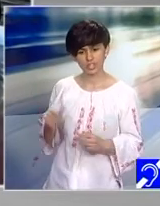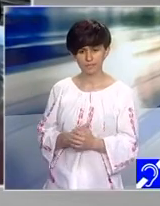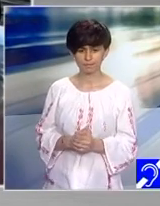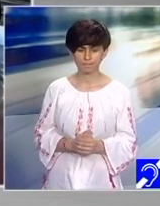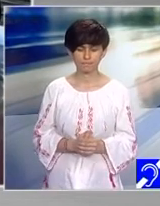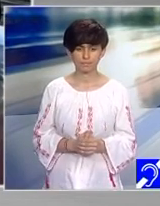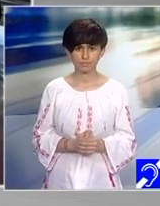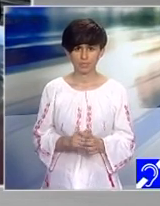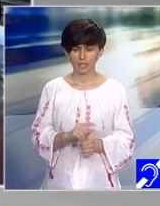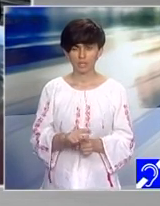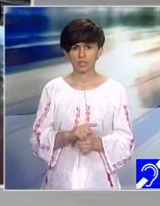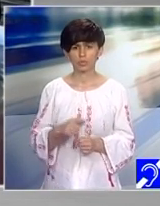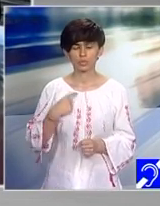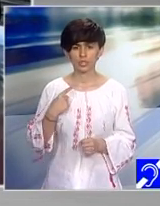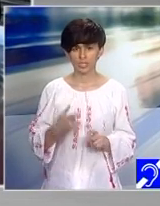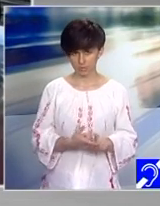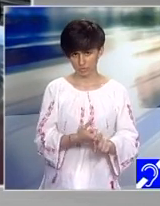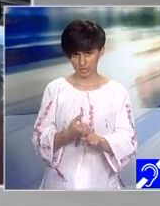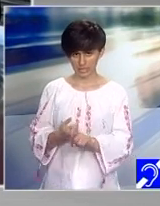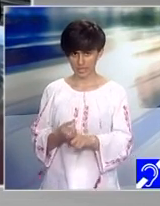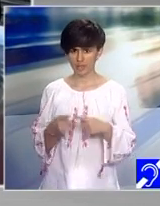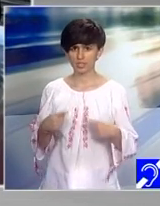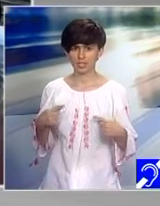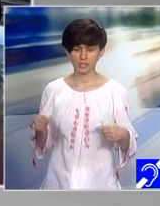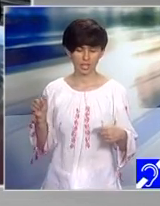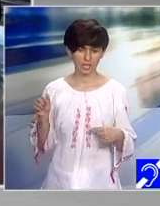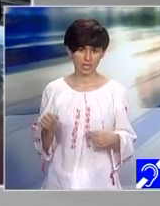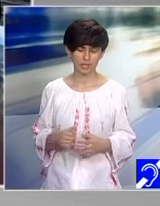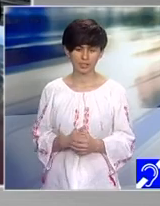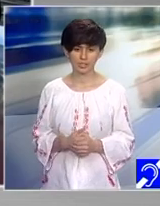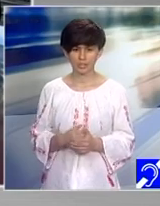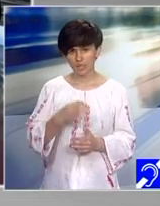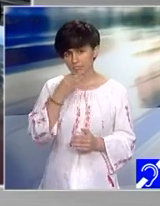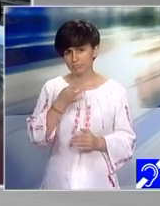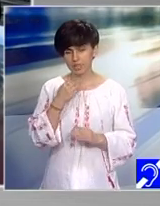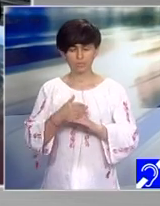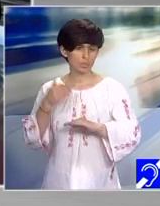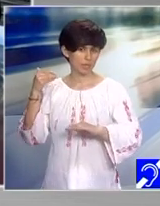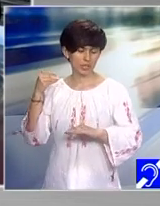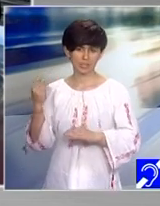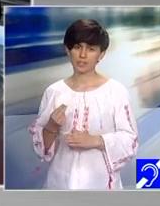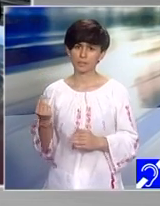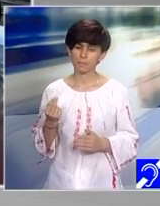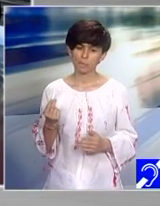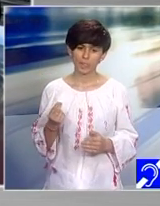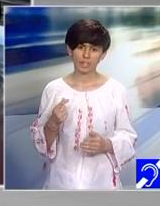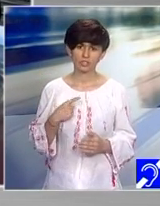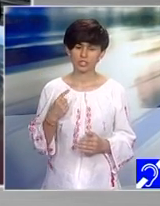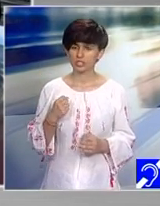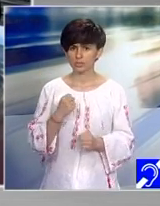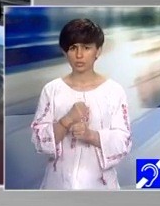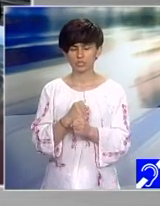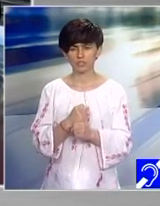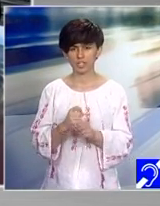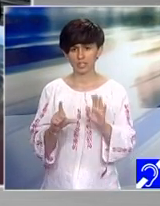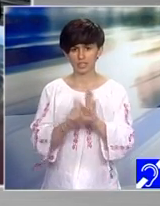lucrurile sunt interconectate. Spuneam mai înainte de ce nu se fac legile sau de ce nu se creează